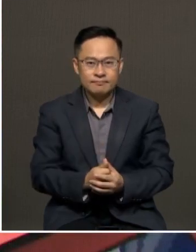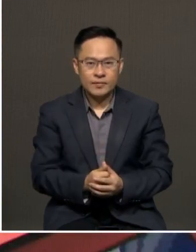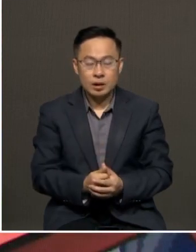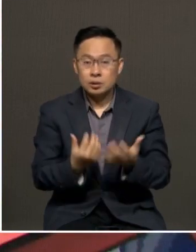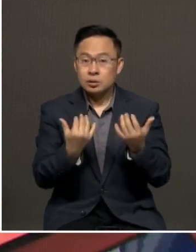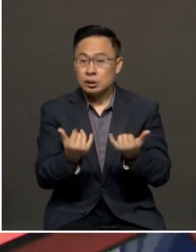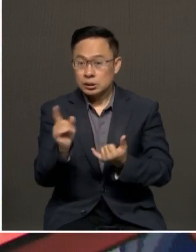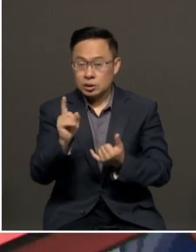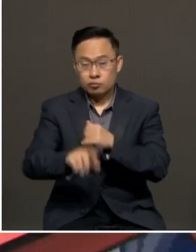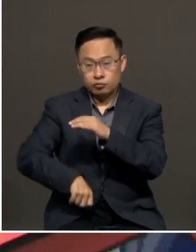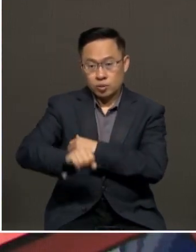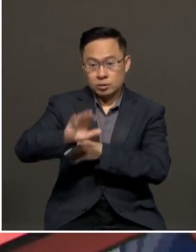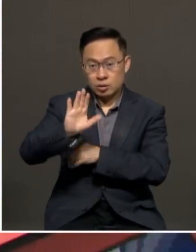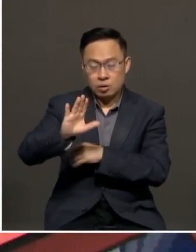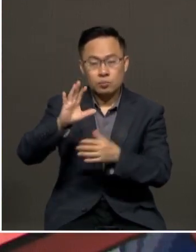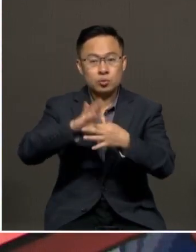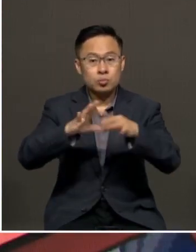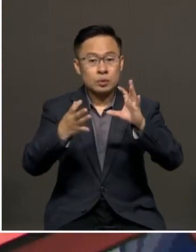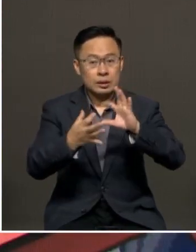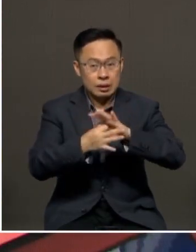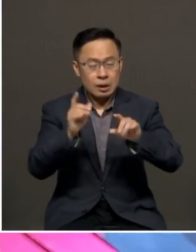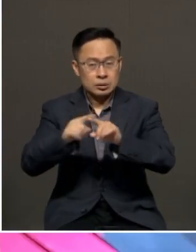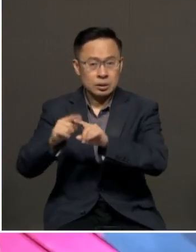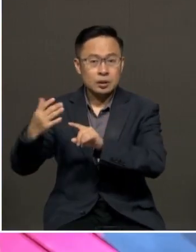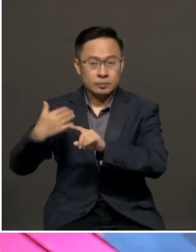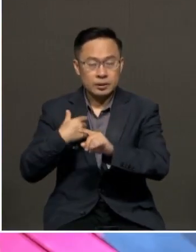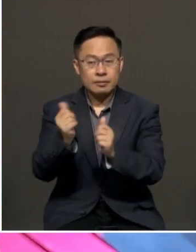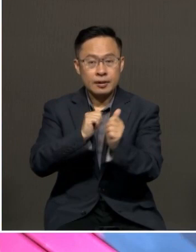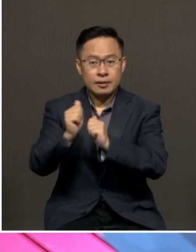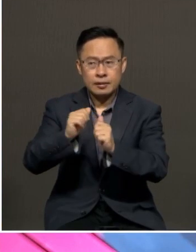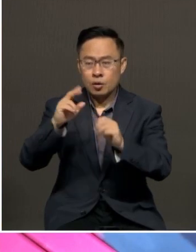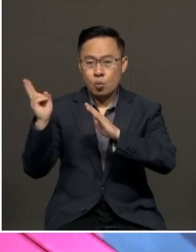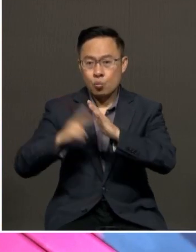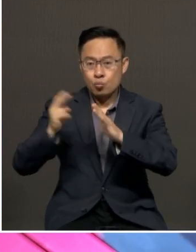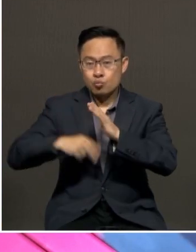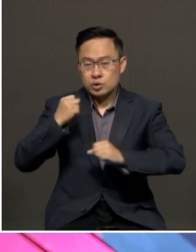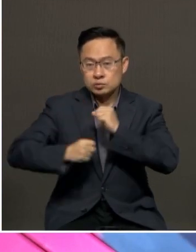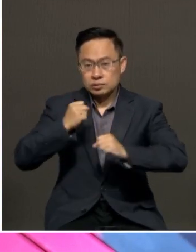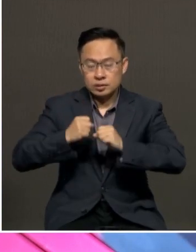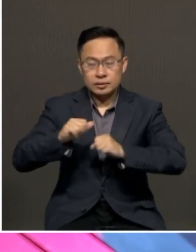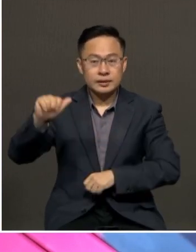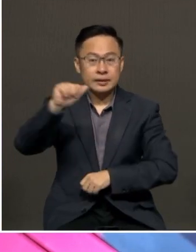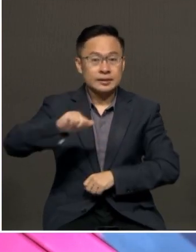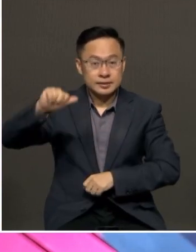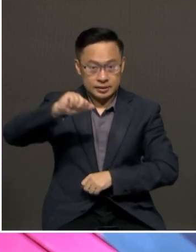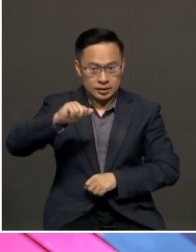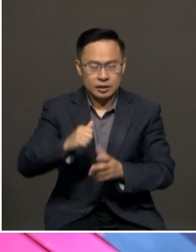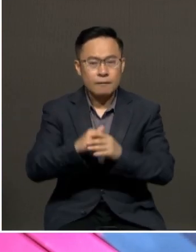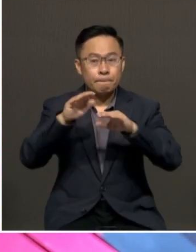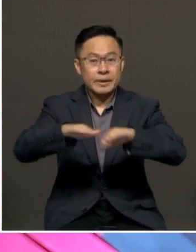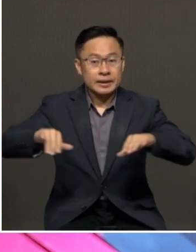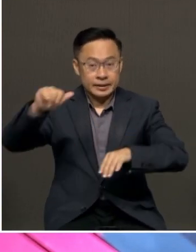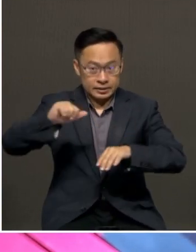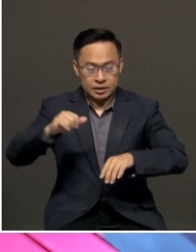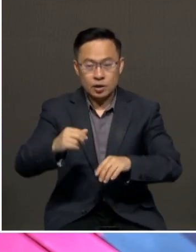แต่ทีนี้ค่ะขยับจากเรื่องราวของฟุตบอลมากีฬาชนิดอื่นกันบ้างดีกว่าอย่างการแข่งขันศึกกรีฑายุวชนเอเชียนะคะแล้วก็เป็นทางเทพบิล